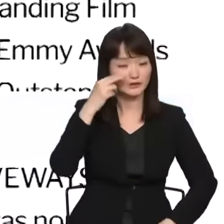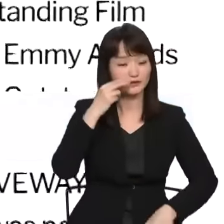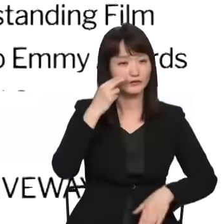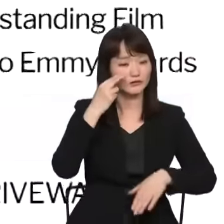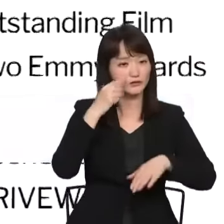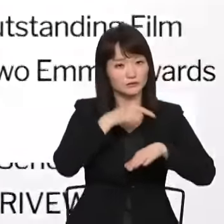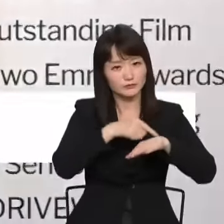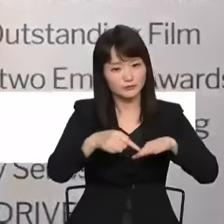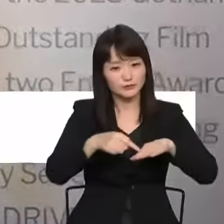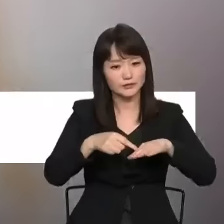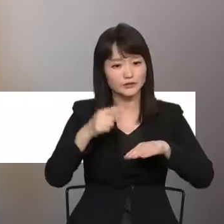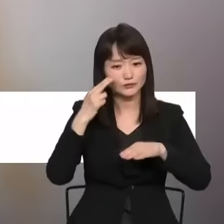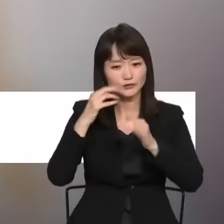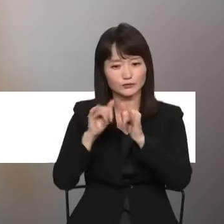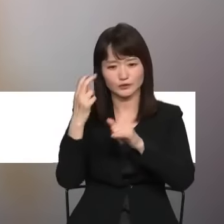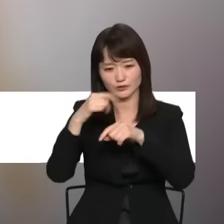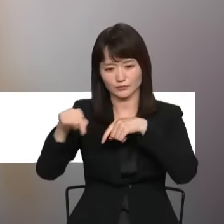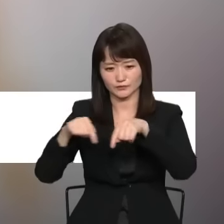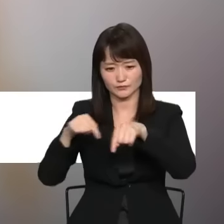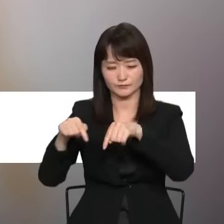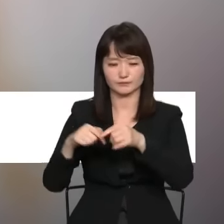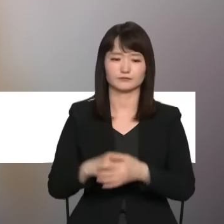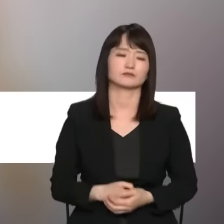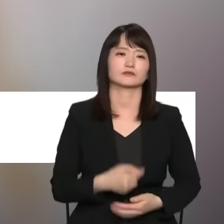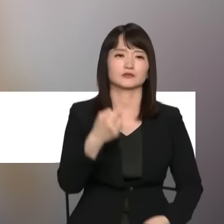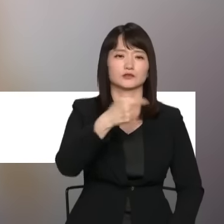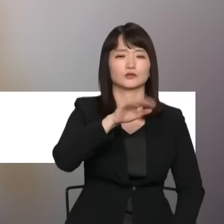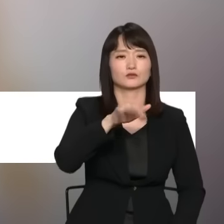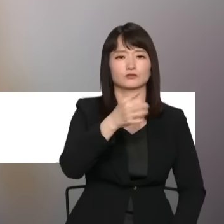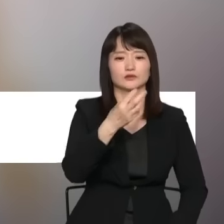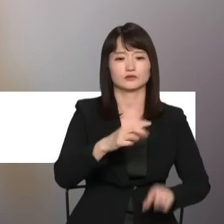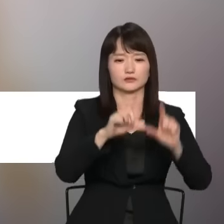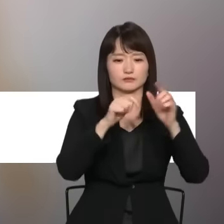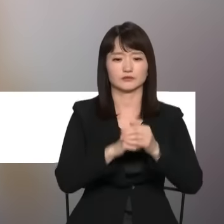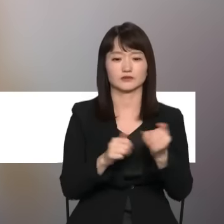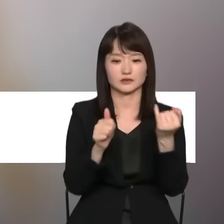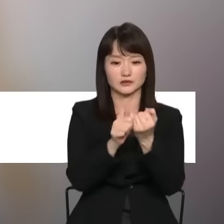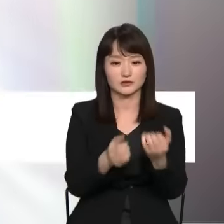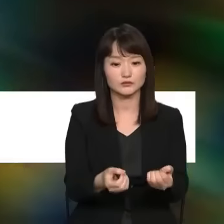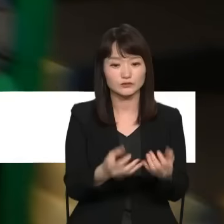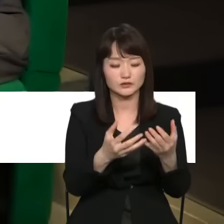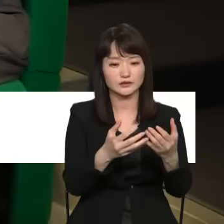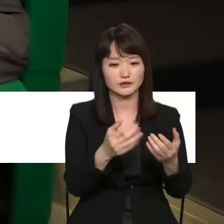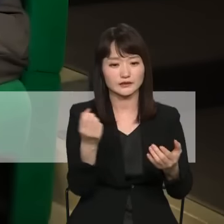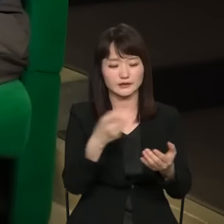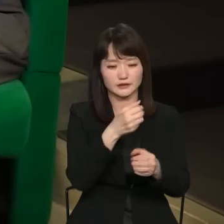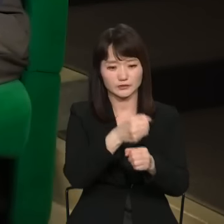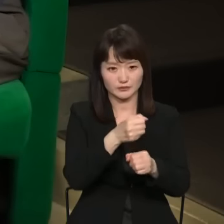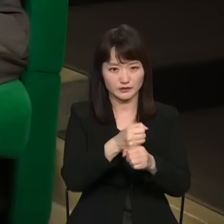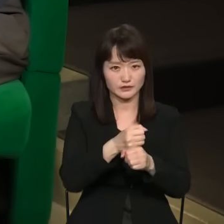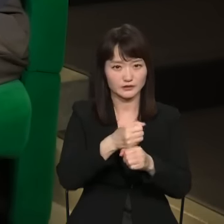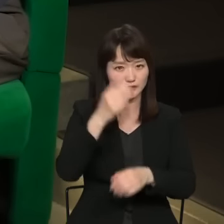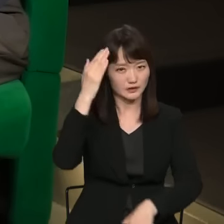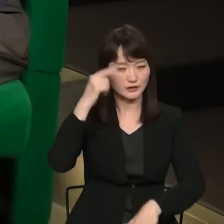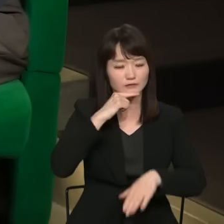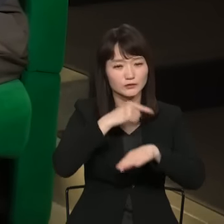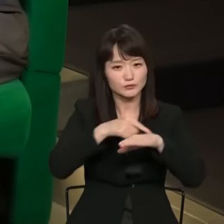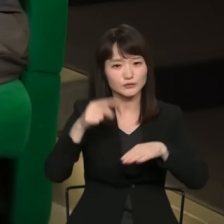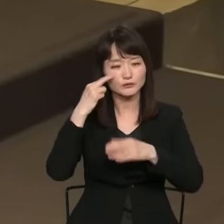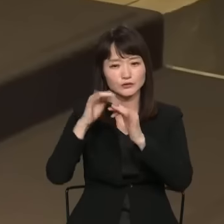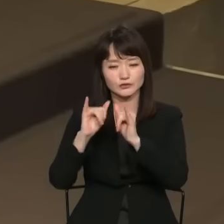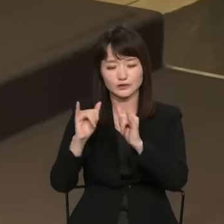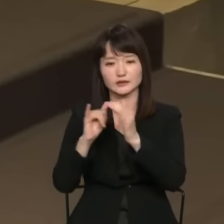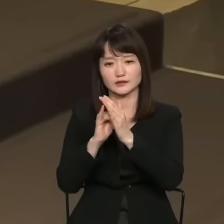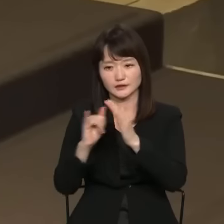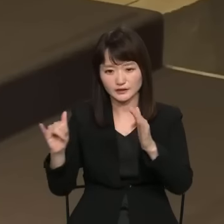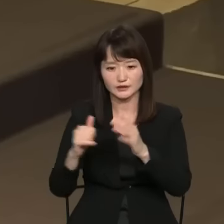감독 앤드루 안의 영화입니다. 1993년 영화 결혼 피로연을 리메이크한 한국계 미국인 가족의 이야기로 윤여정은